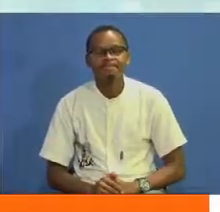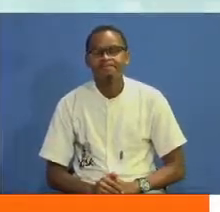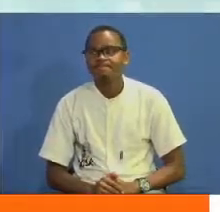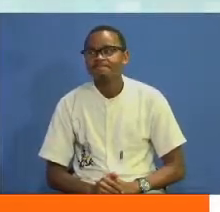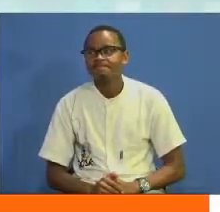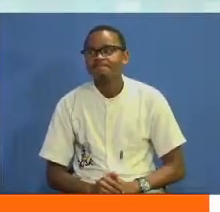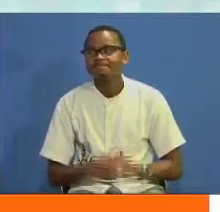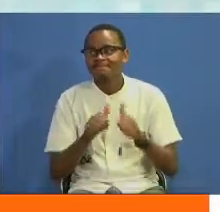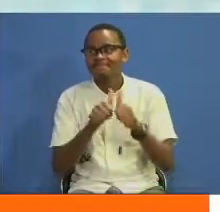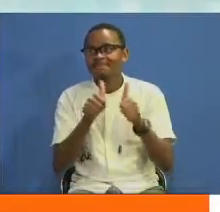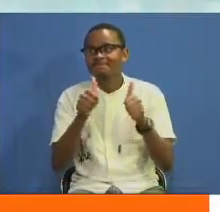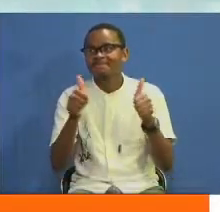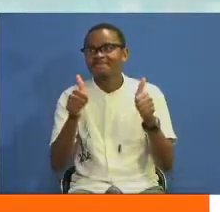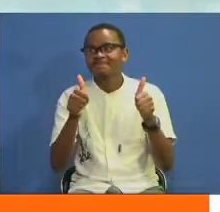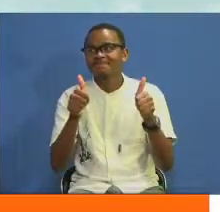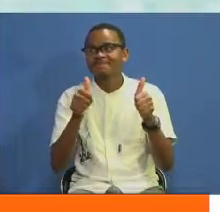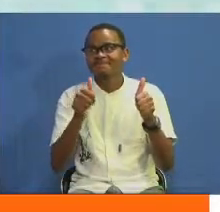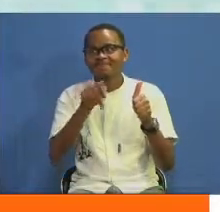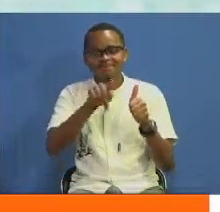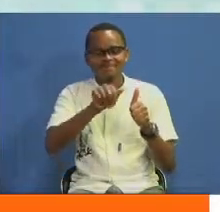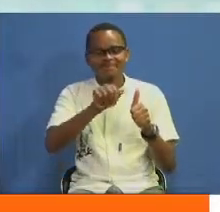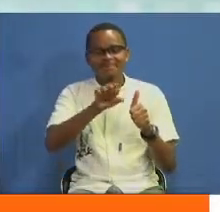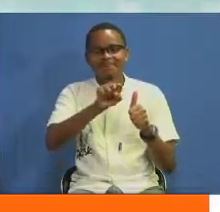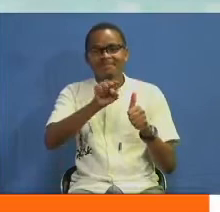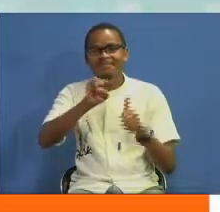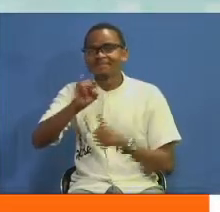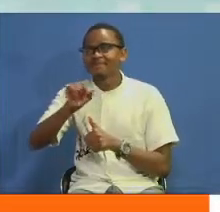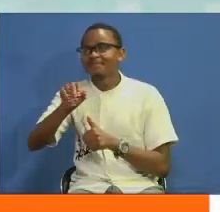Wakati watu wengine wana passion ya kukuza passion,